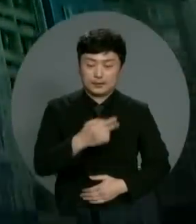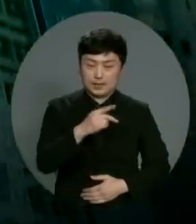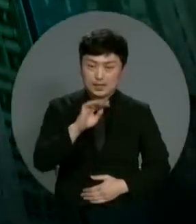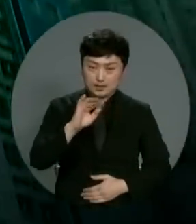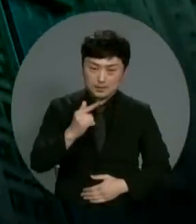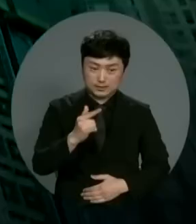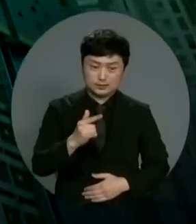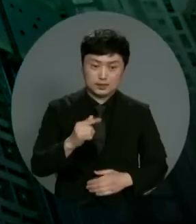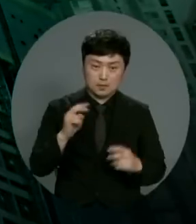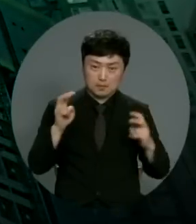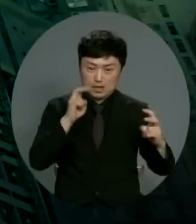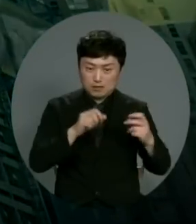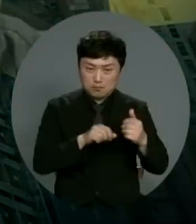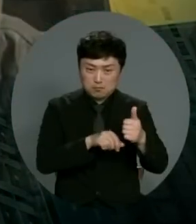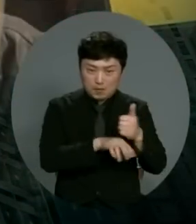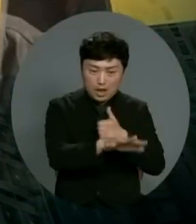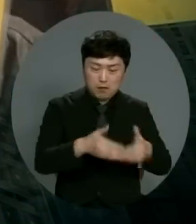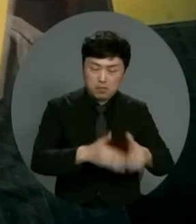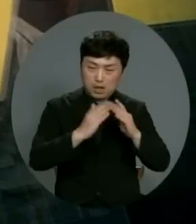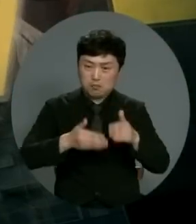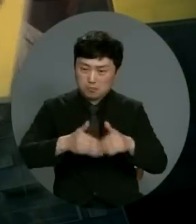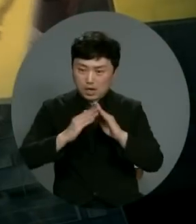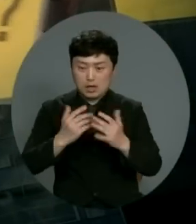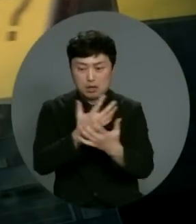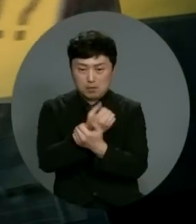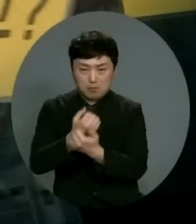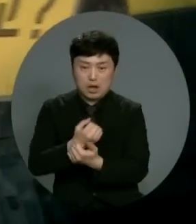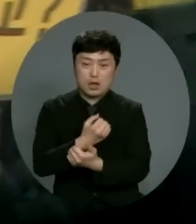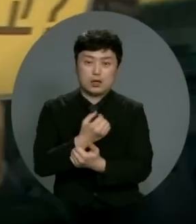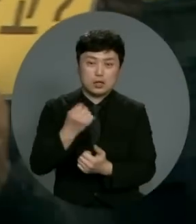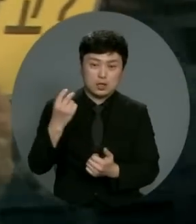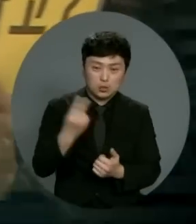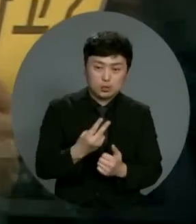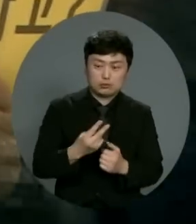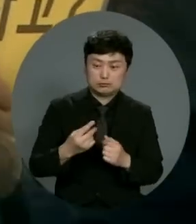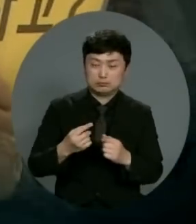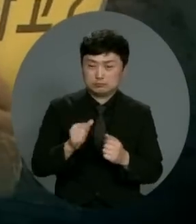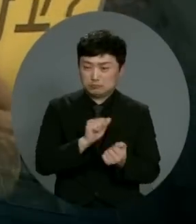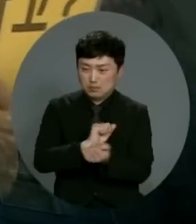다인건설의 문어발식 사업 확장으로 분양 계약자들은 물론 지역 여러